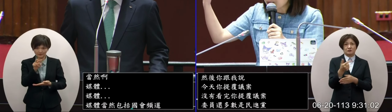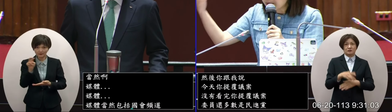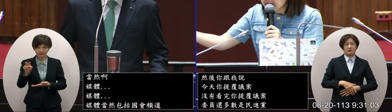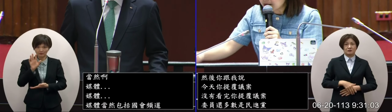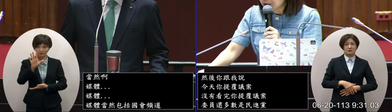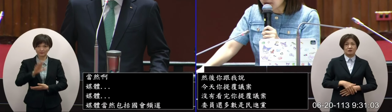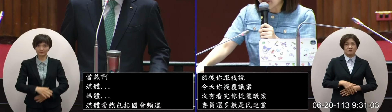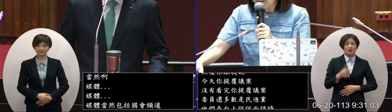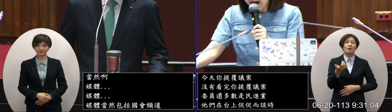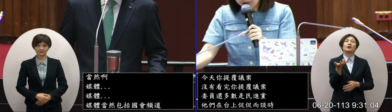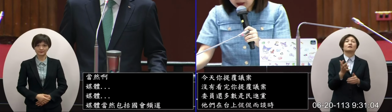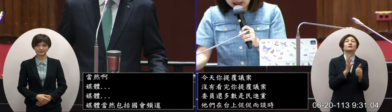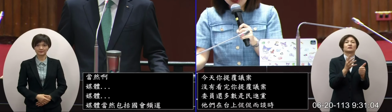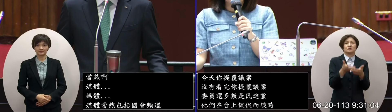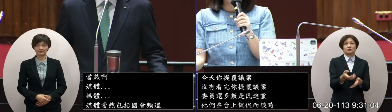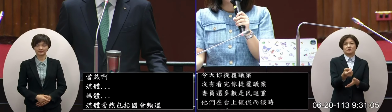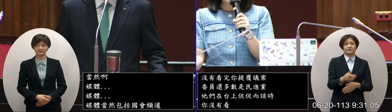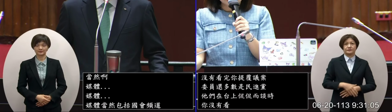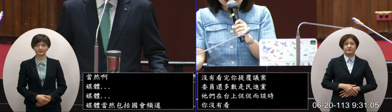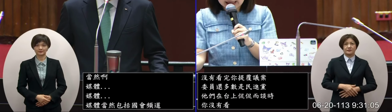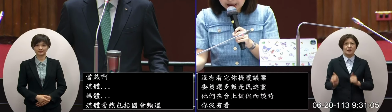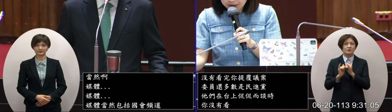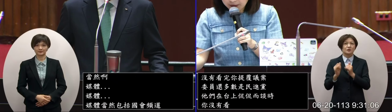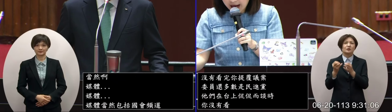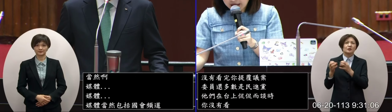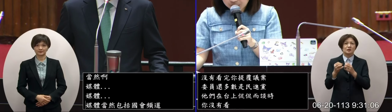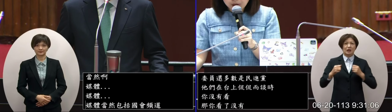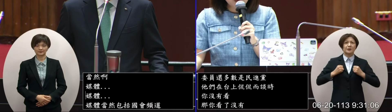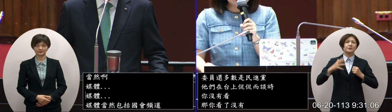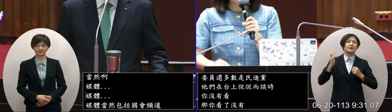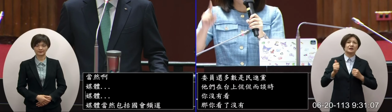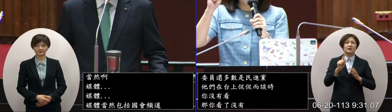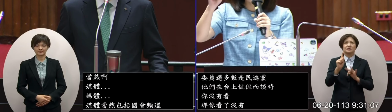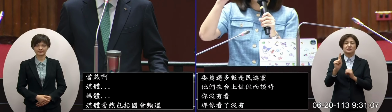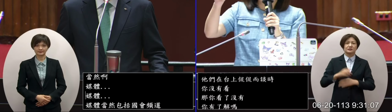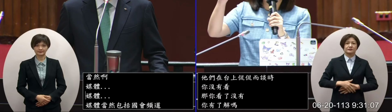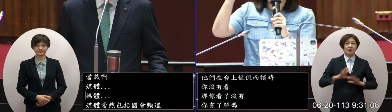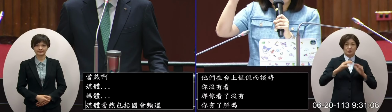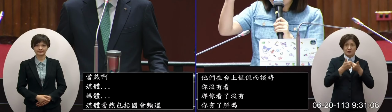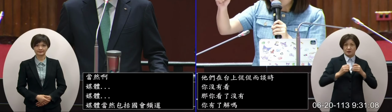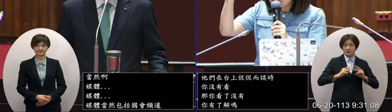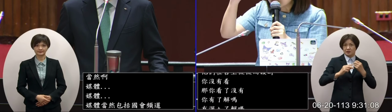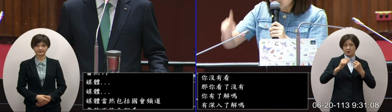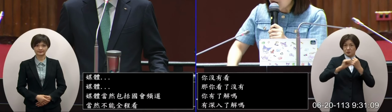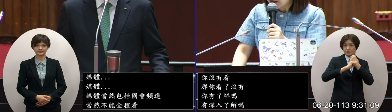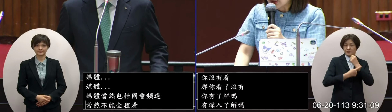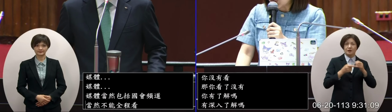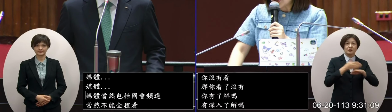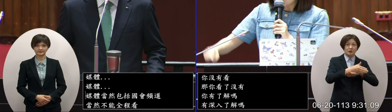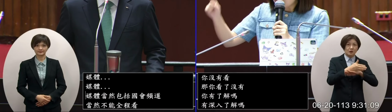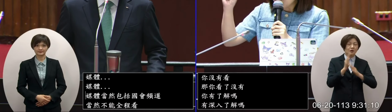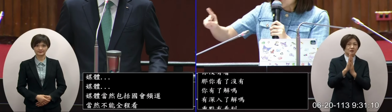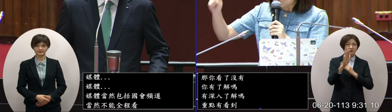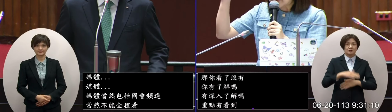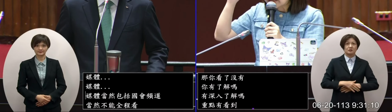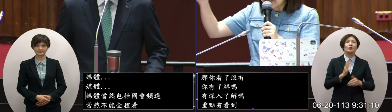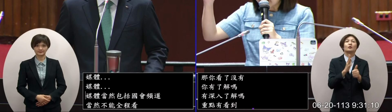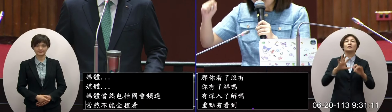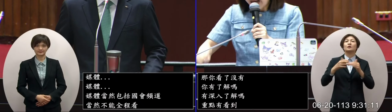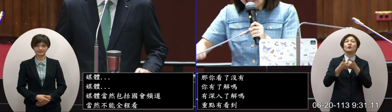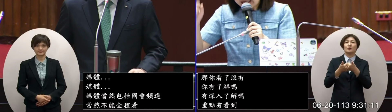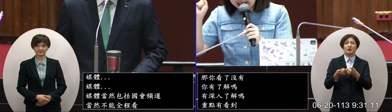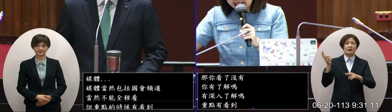到，那我刚刚问你很重点嘛，因为很多人都在讲习近平嘛，所以我问你，国会改革无法通过之后，请问国会会